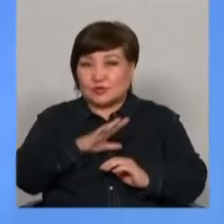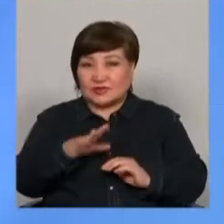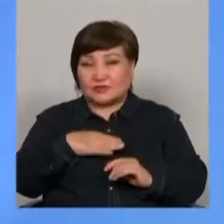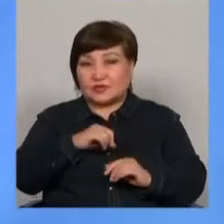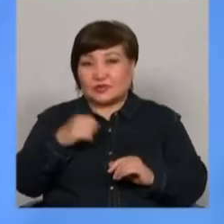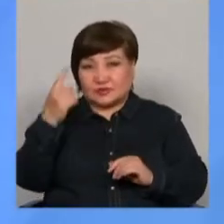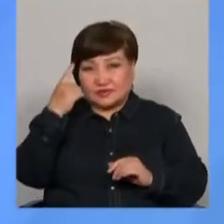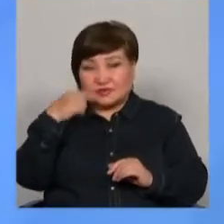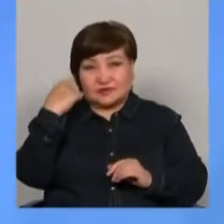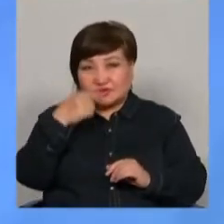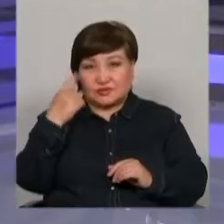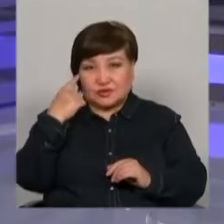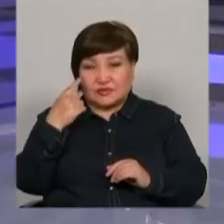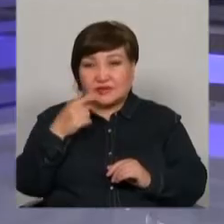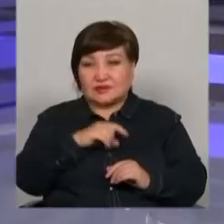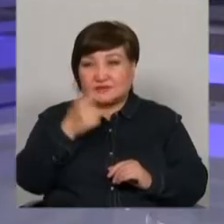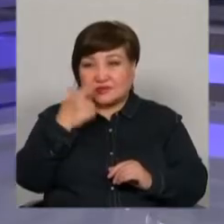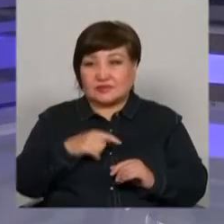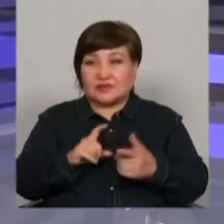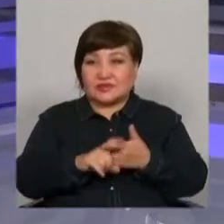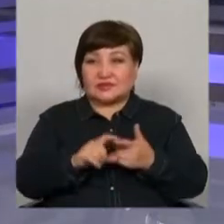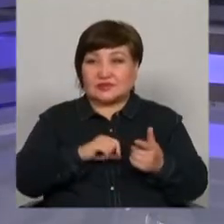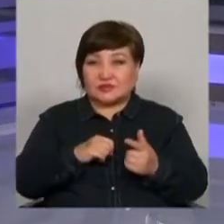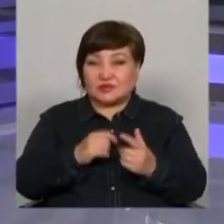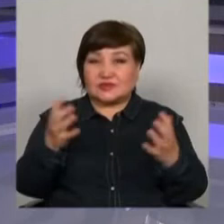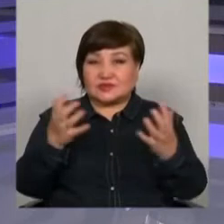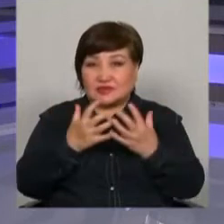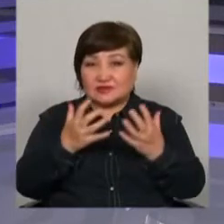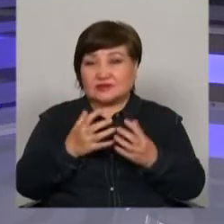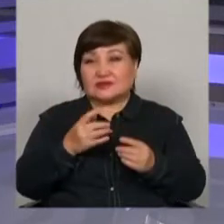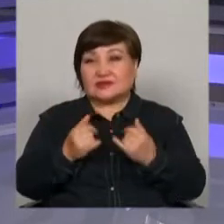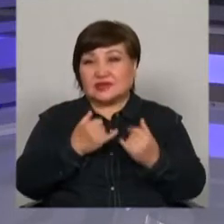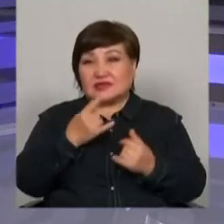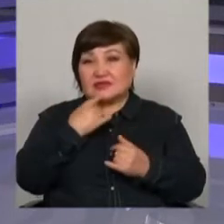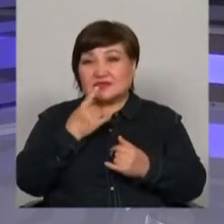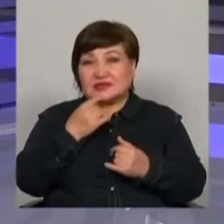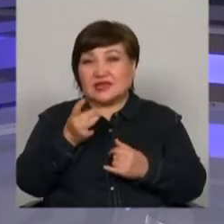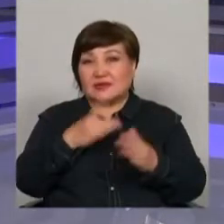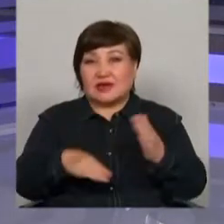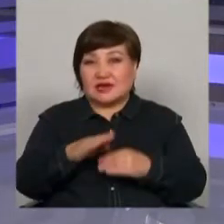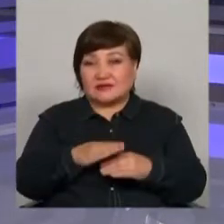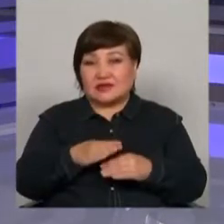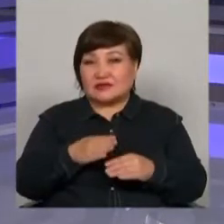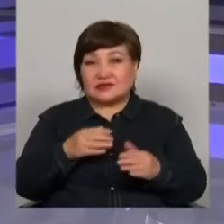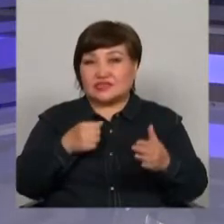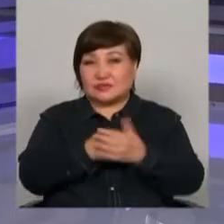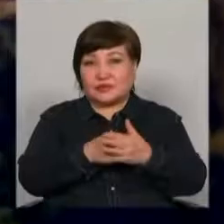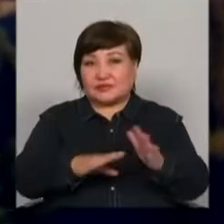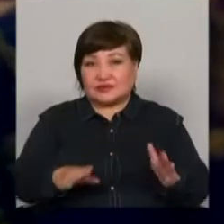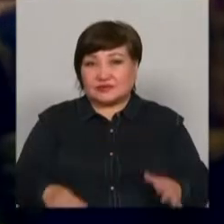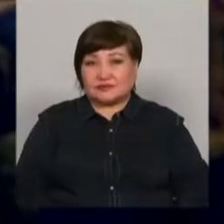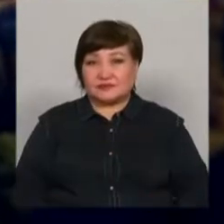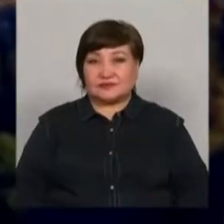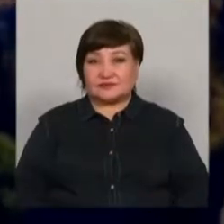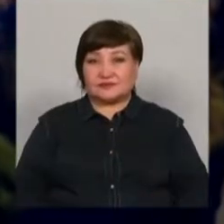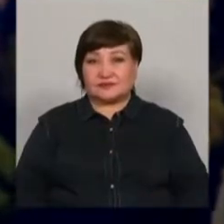өзімізге байланысты. Өзіміз сақтық шаралары сақтасақ, сары аймаққа да, қызыл аймаққа да тіпті жетпейміз. Тез арада шығып өтіп кетеміз. Жаңа айтып өттіңіз ғой,